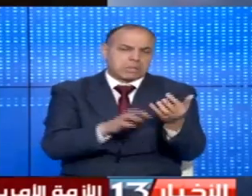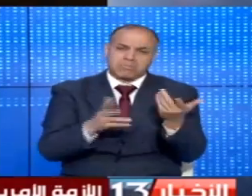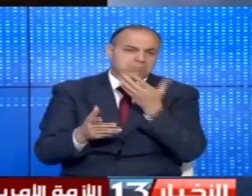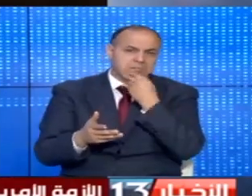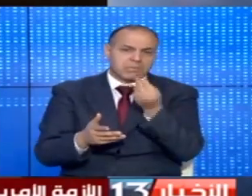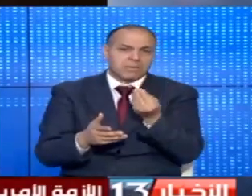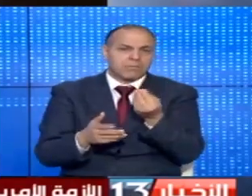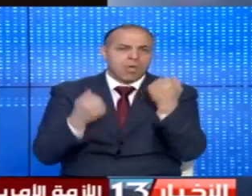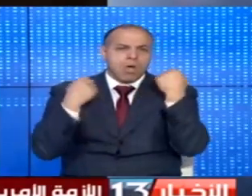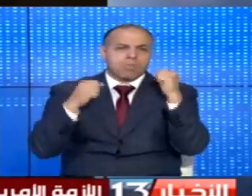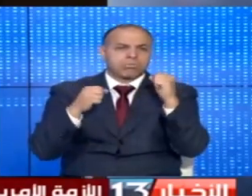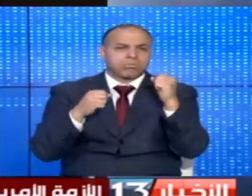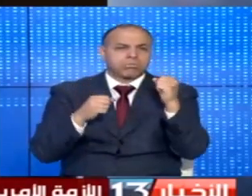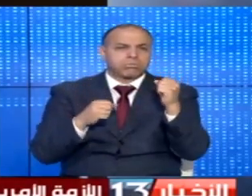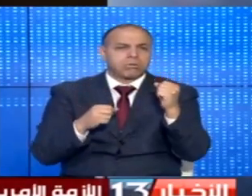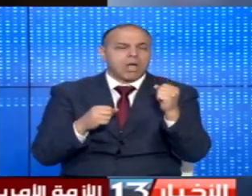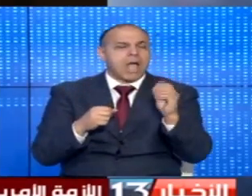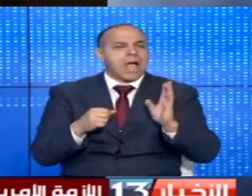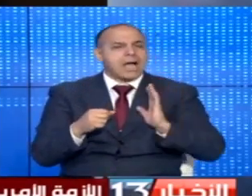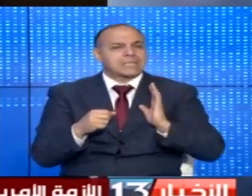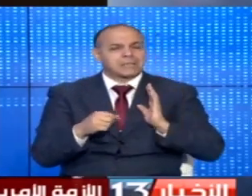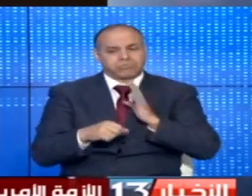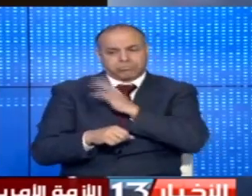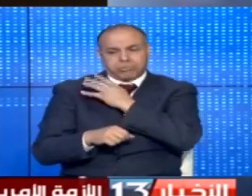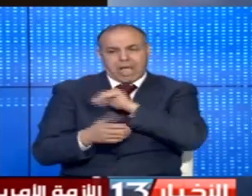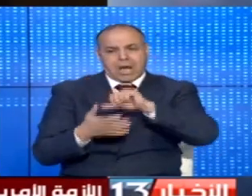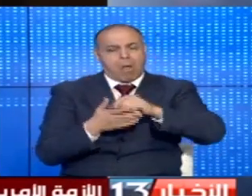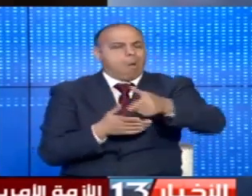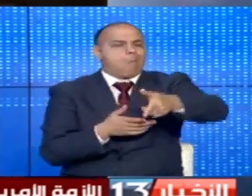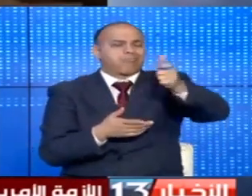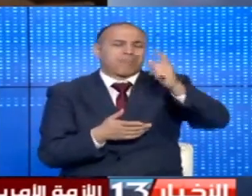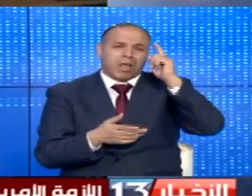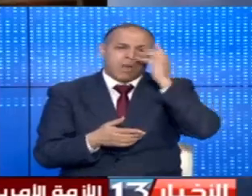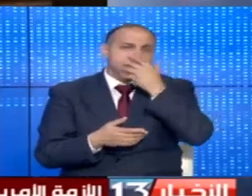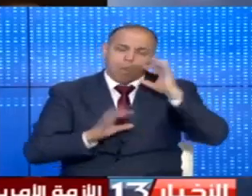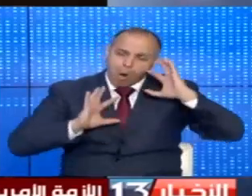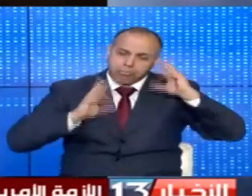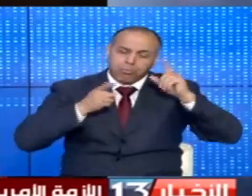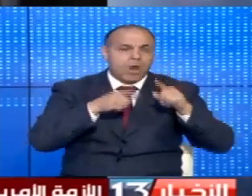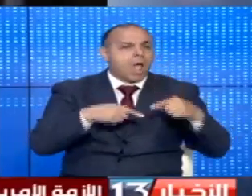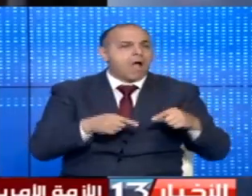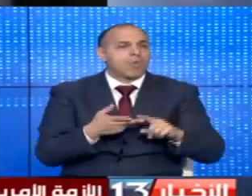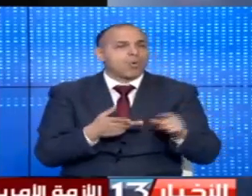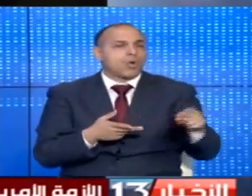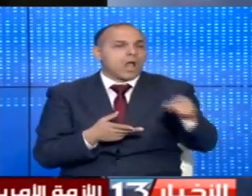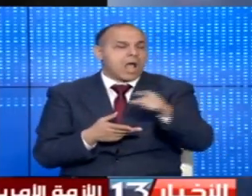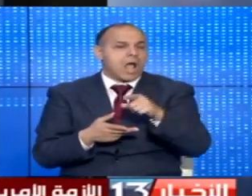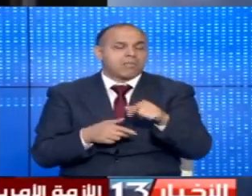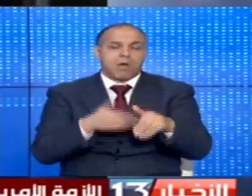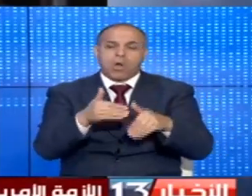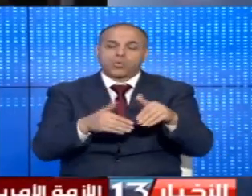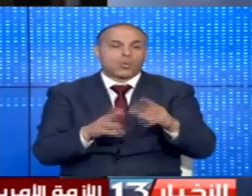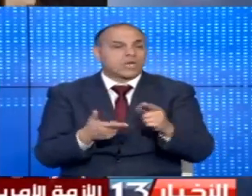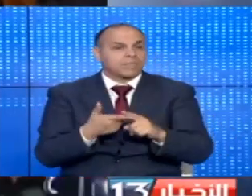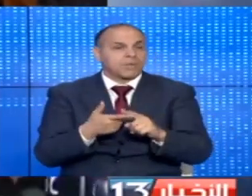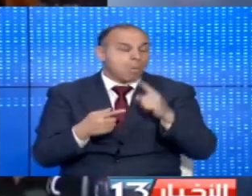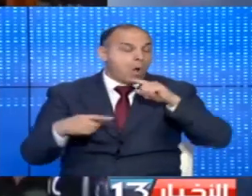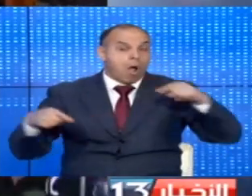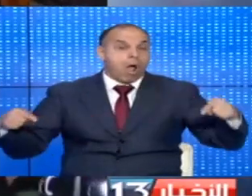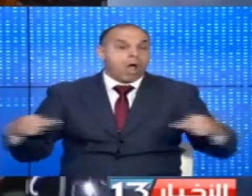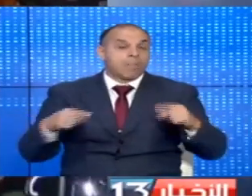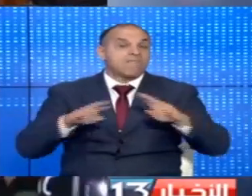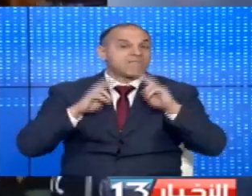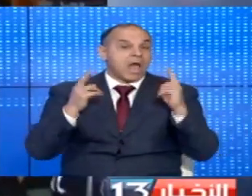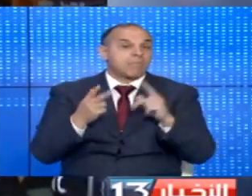واحتجاجا القوات الامريكيه القائده الايراني قاسم سليماني والمخاوف التي اثارتها هذه خطوه من نشوب حرب العالميه